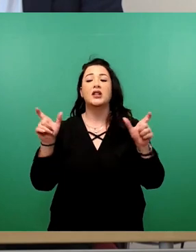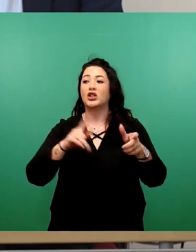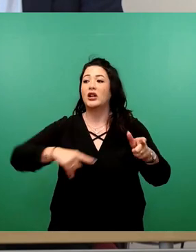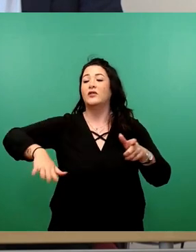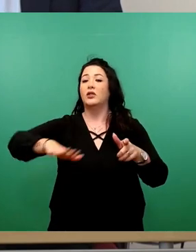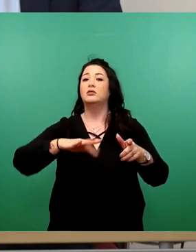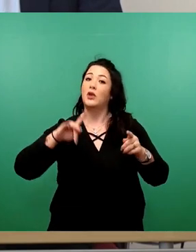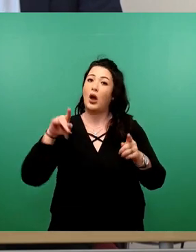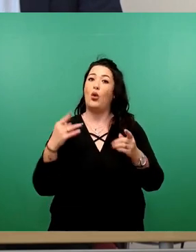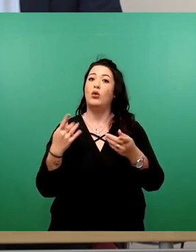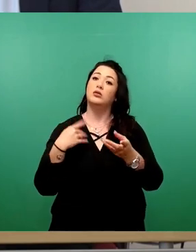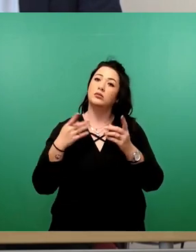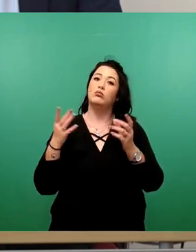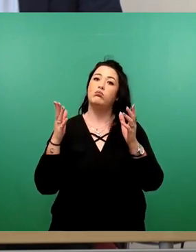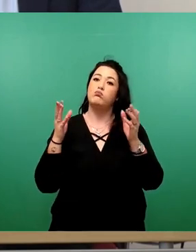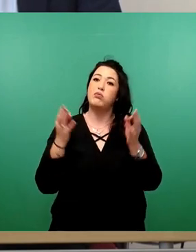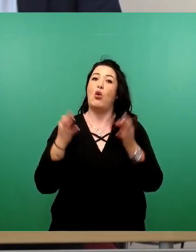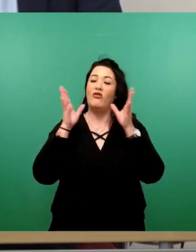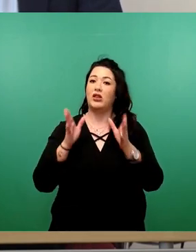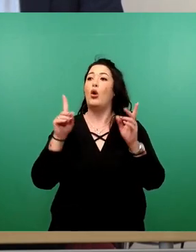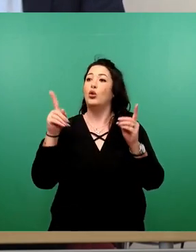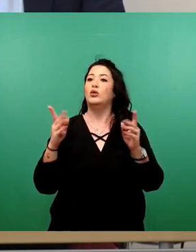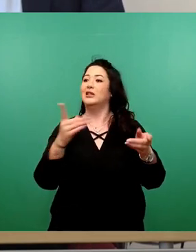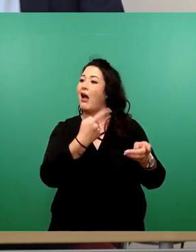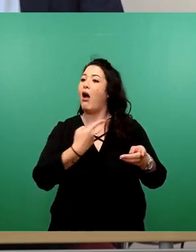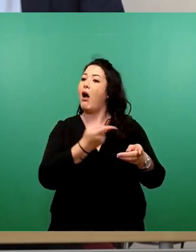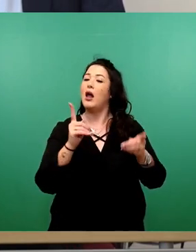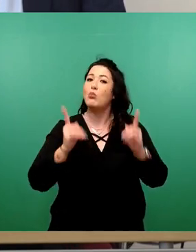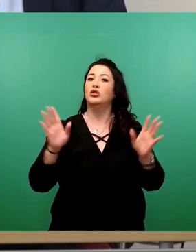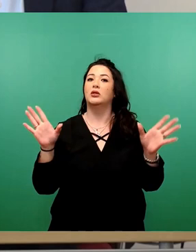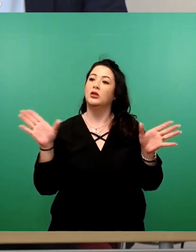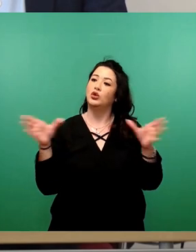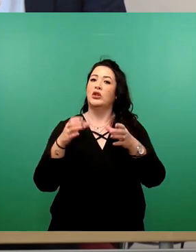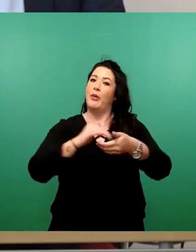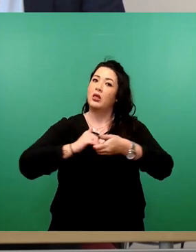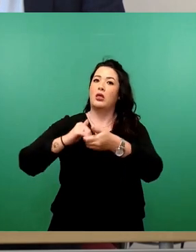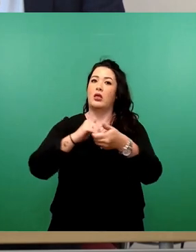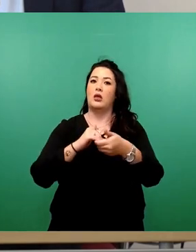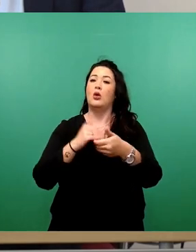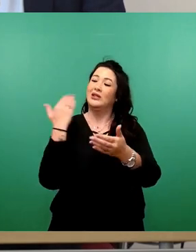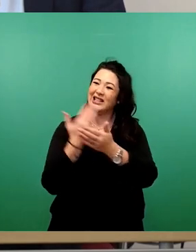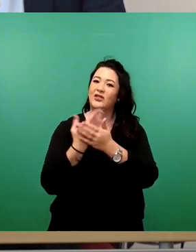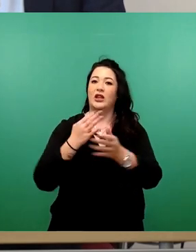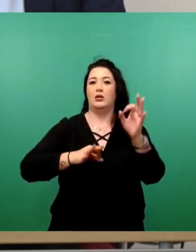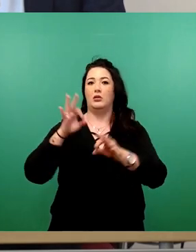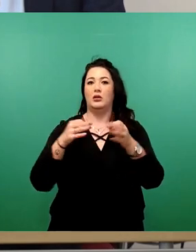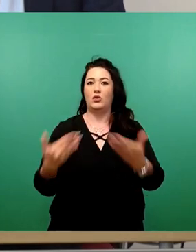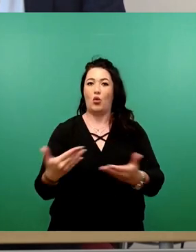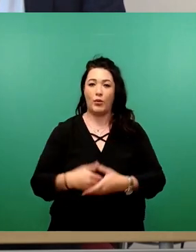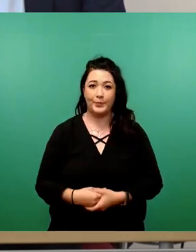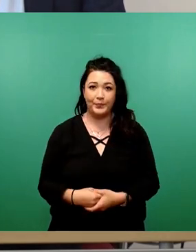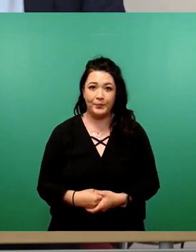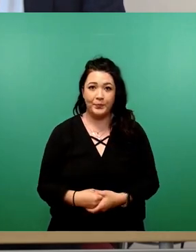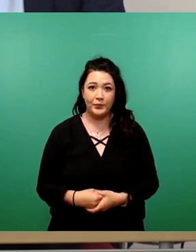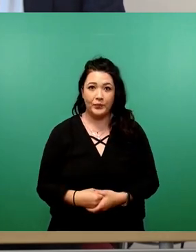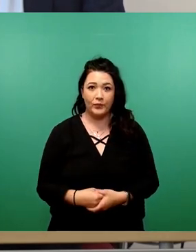die Stadtspitze an einem Strang zieht. Und genau das habe ich hier entsprechend signalisiert. So, das vielleicht nochmal in